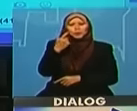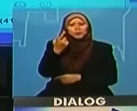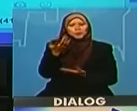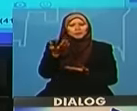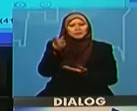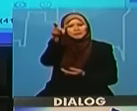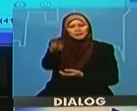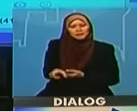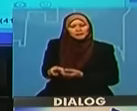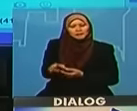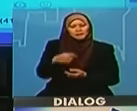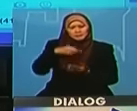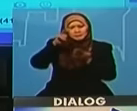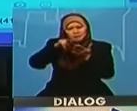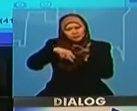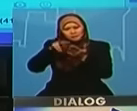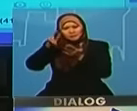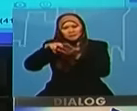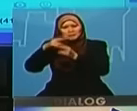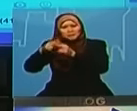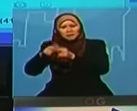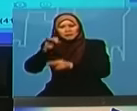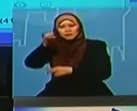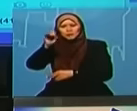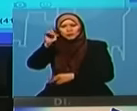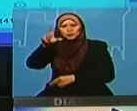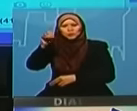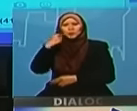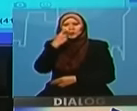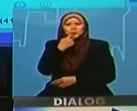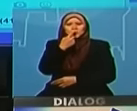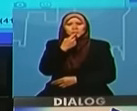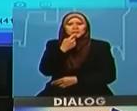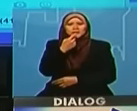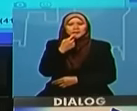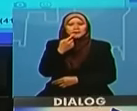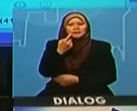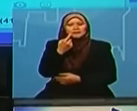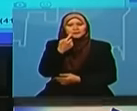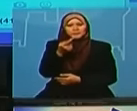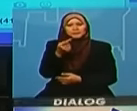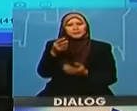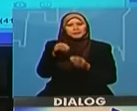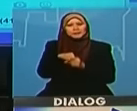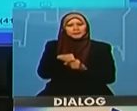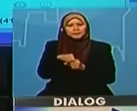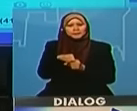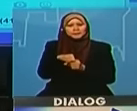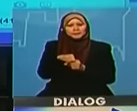saya melihat dalam blog-blog namanya dikaitkan. Malah dalam apa yang saya nyatakan ini di BJ Brigade